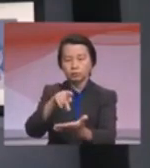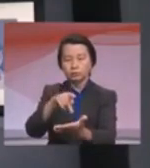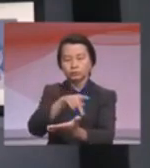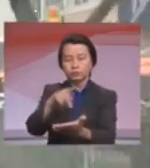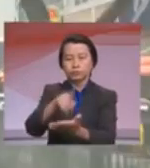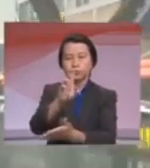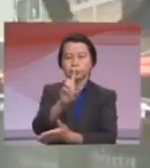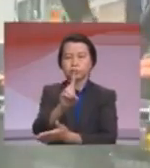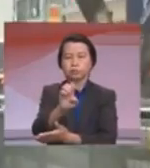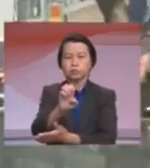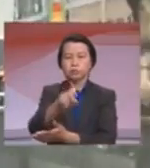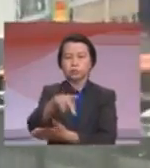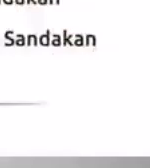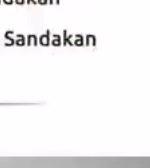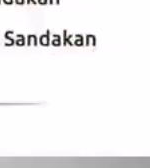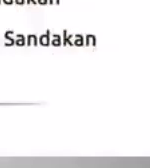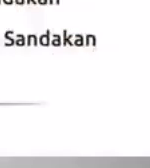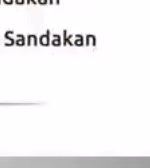ini.